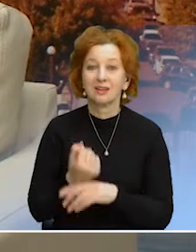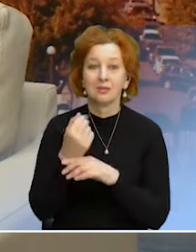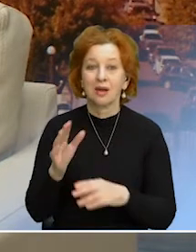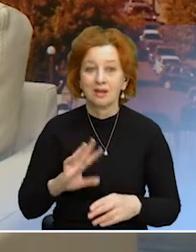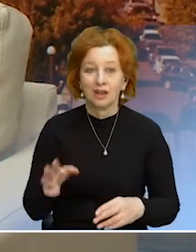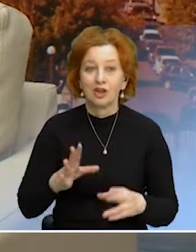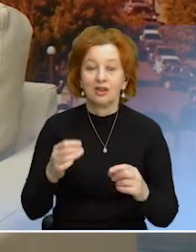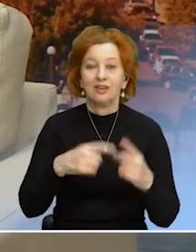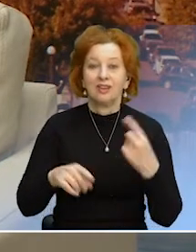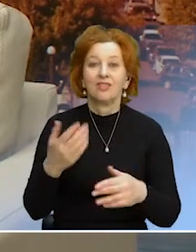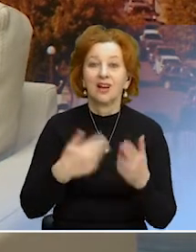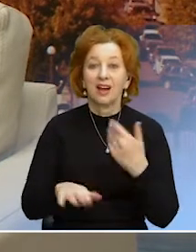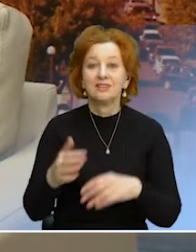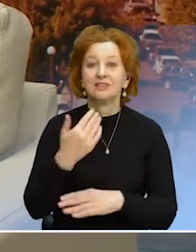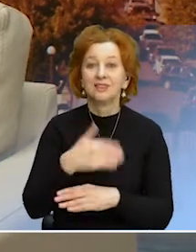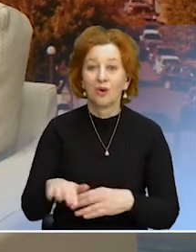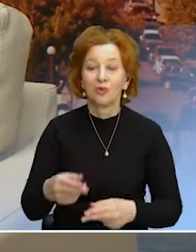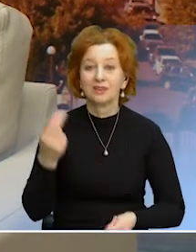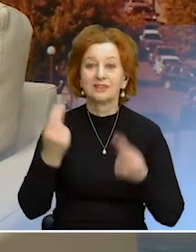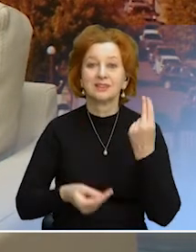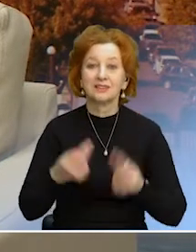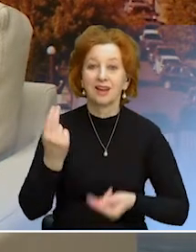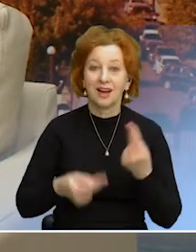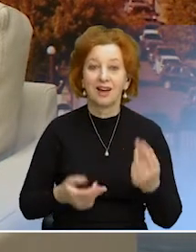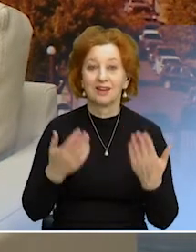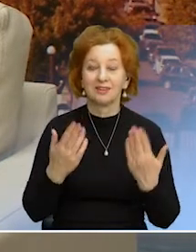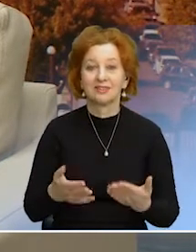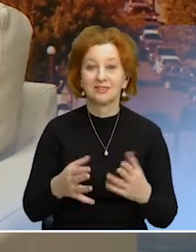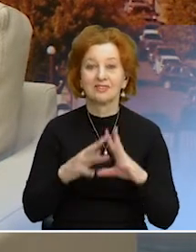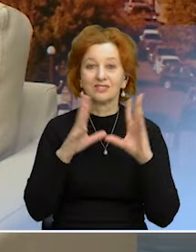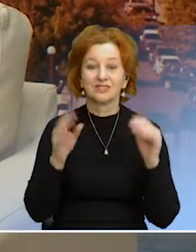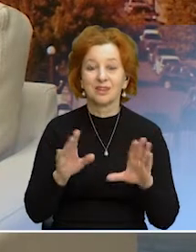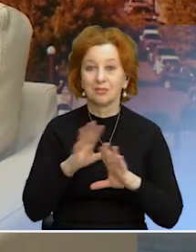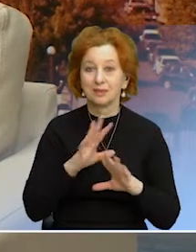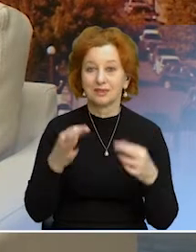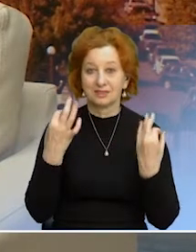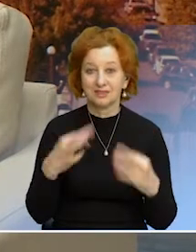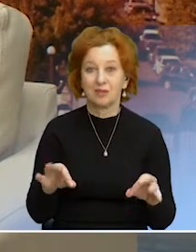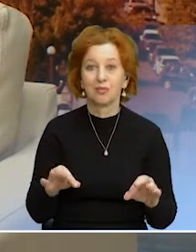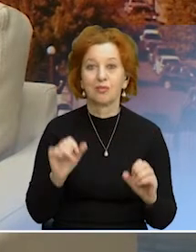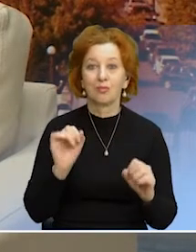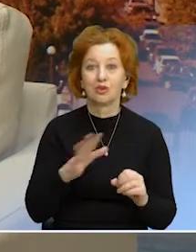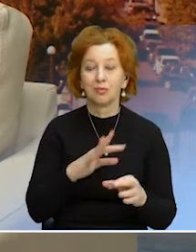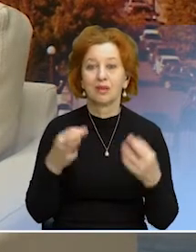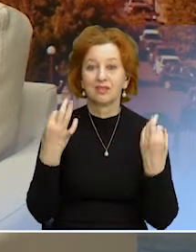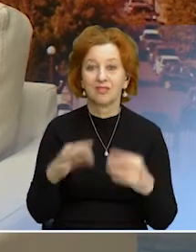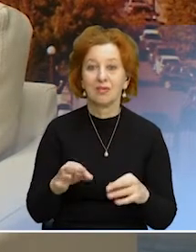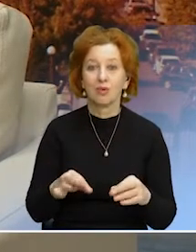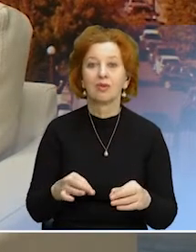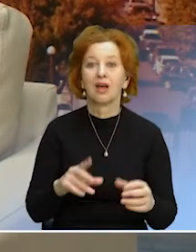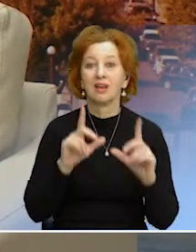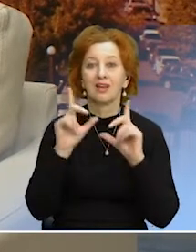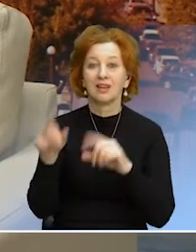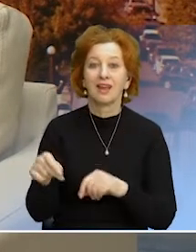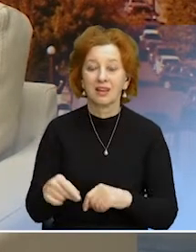прослеживали. Выходили на улицу, играли. Все очень свободно было. Можно было свободно